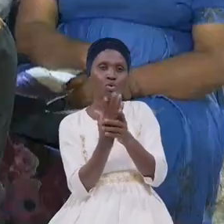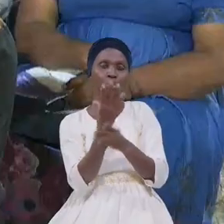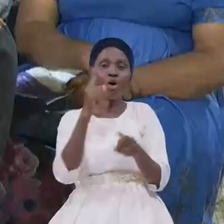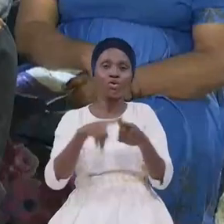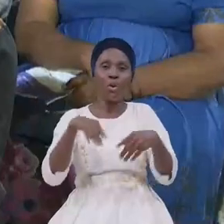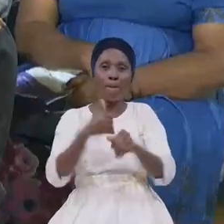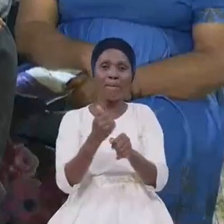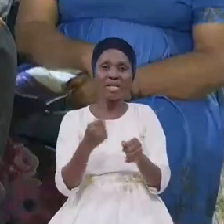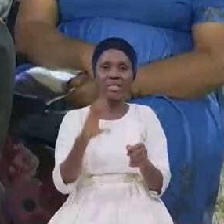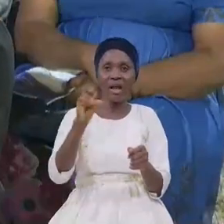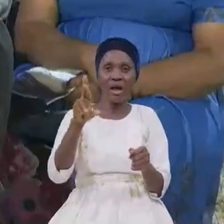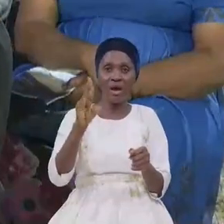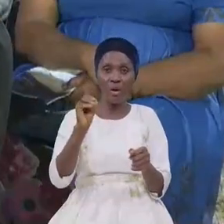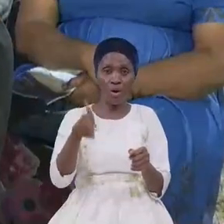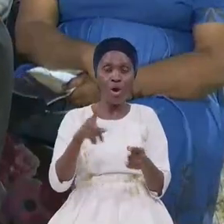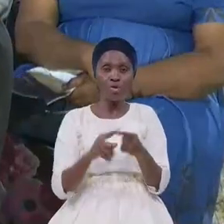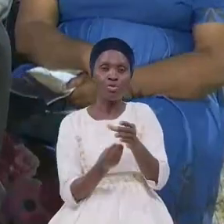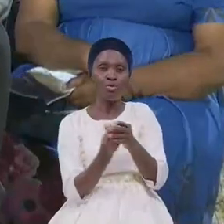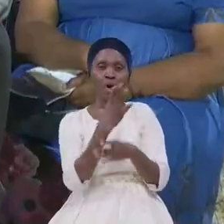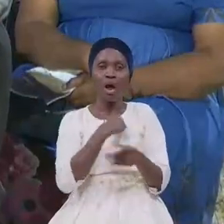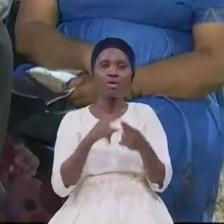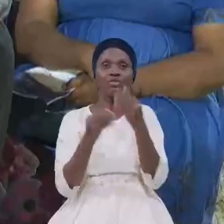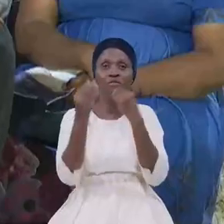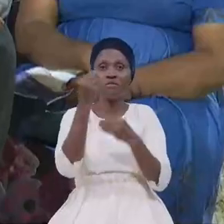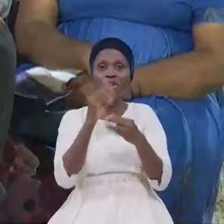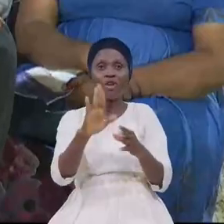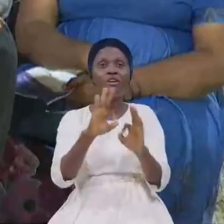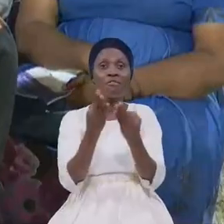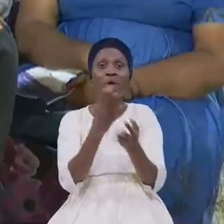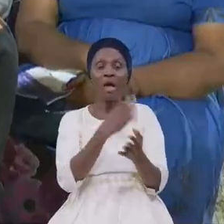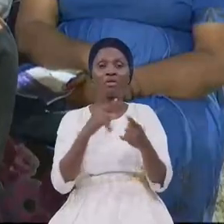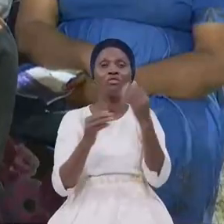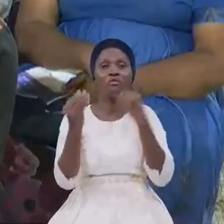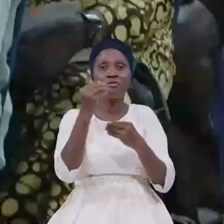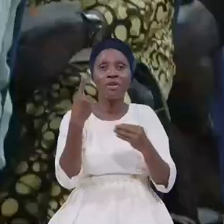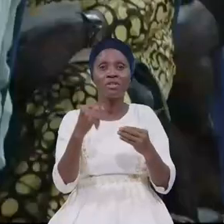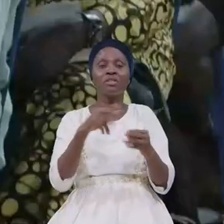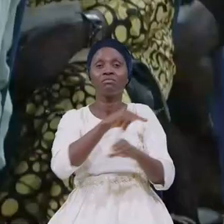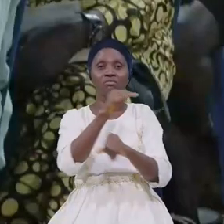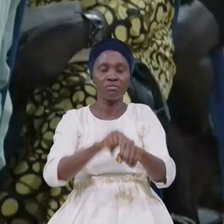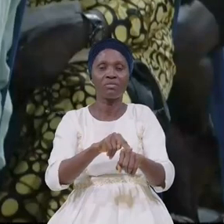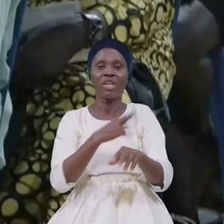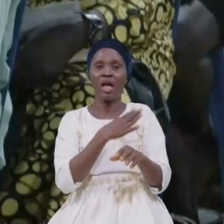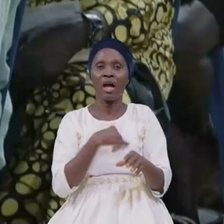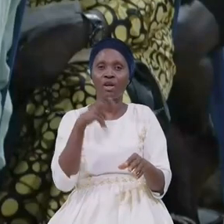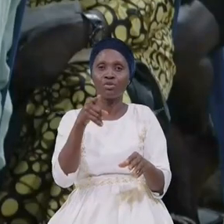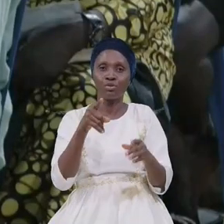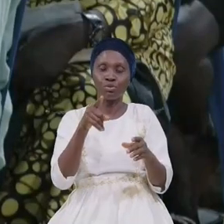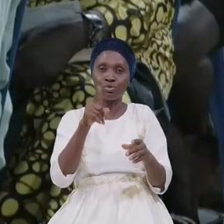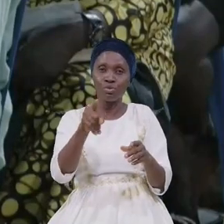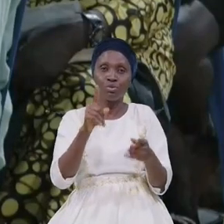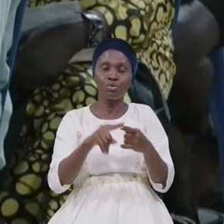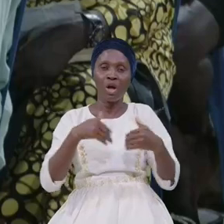récoltes, et pour nourrir ta famille, pour nourrir la nation, et pour avoir